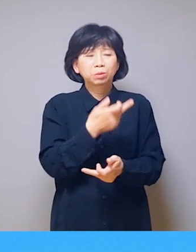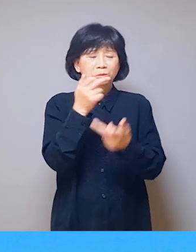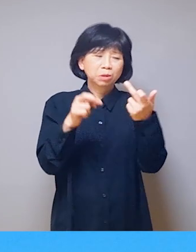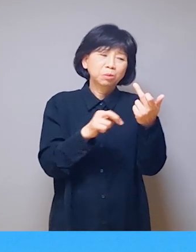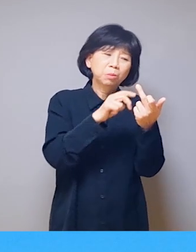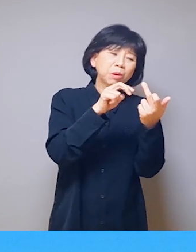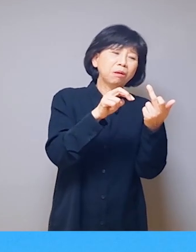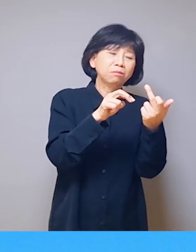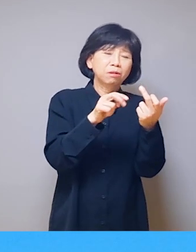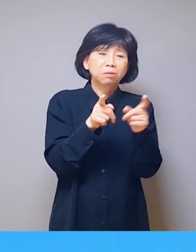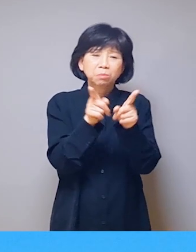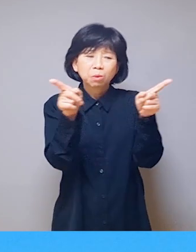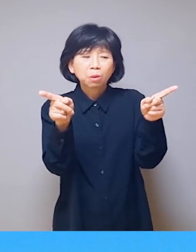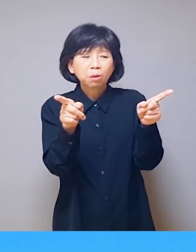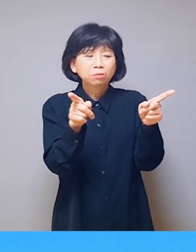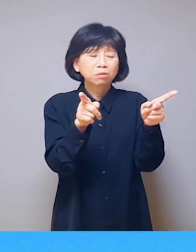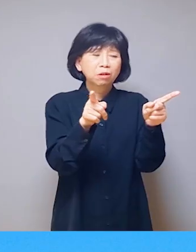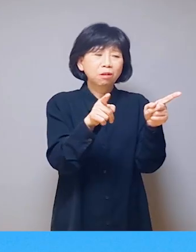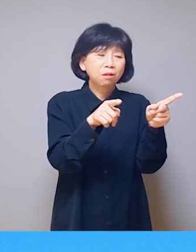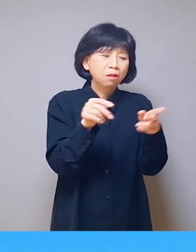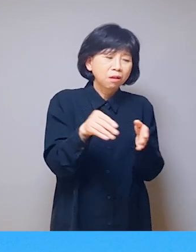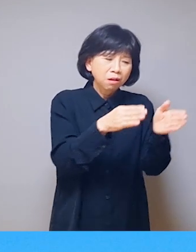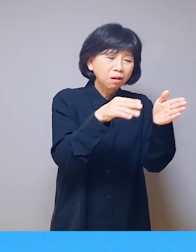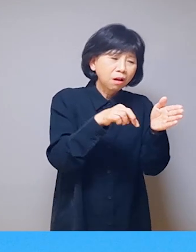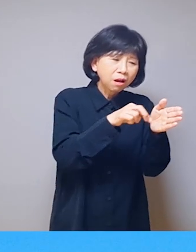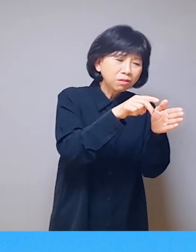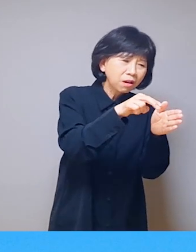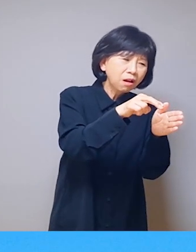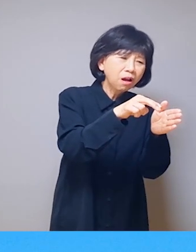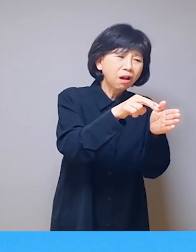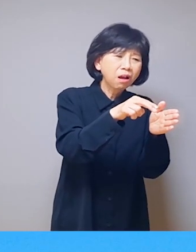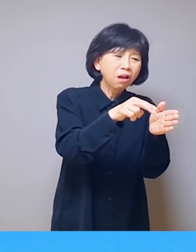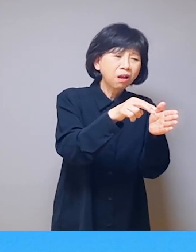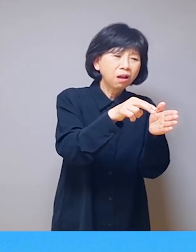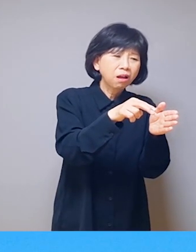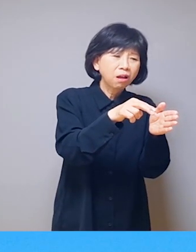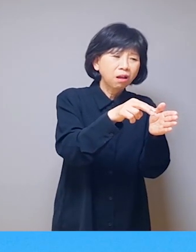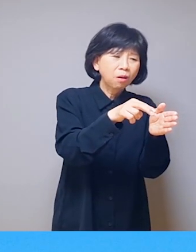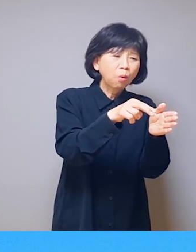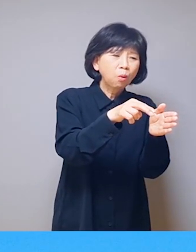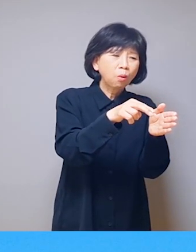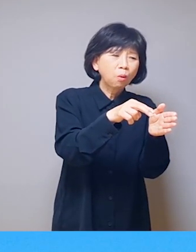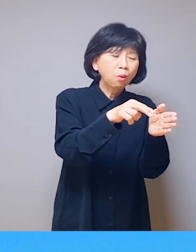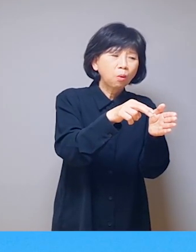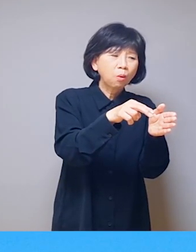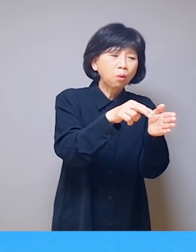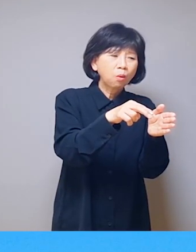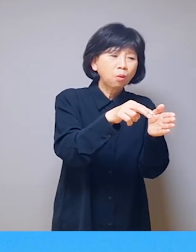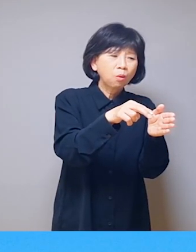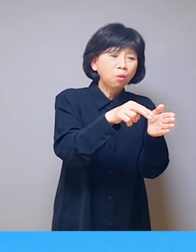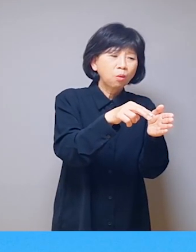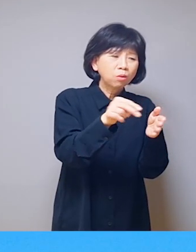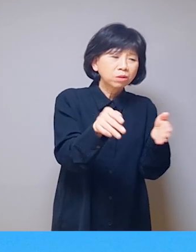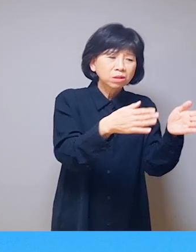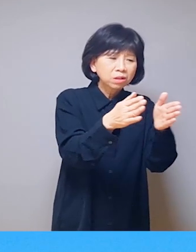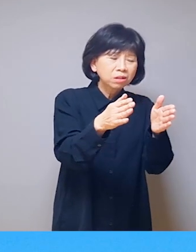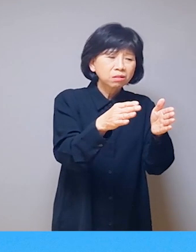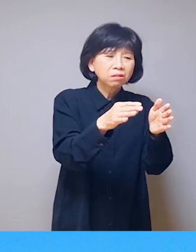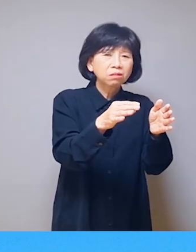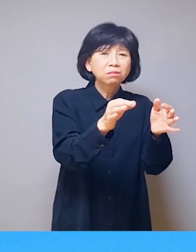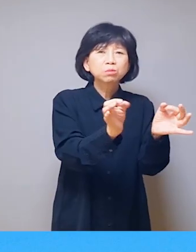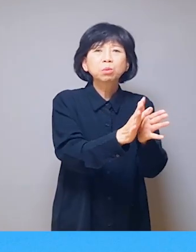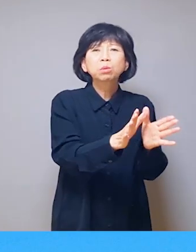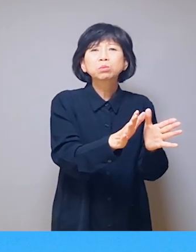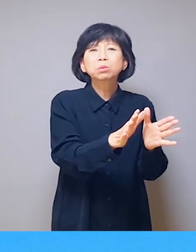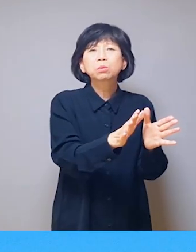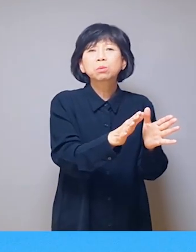일이 있었어요. 어떻게 다시 내려와서 그 두 갈래 길에서 좀 불편한 길로, 포장되지 않은 그 길로 올라가는 거죠.